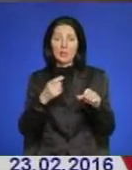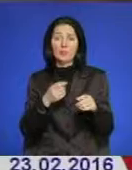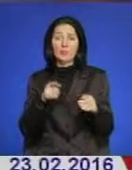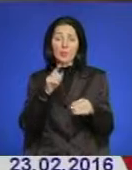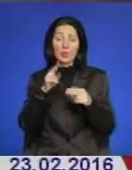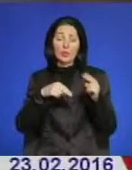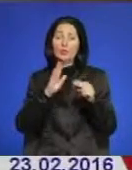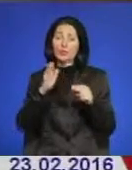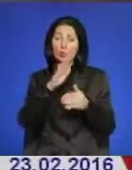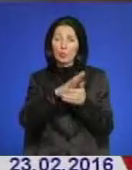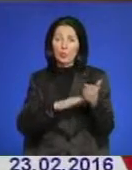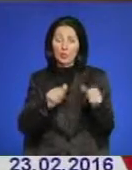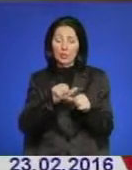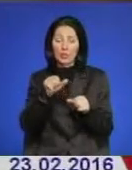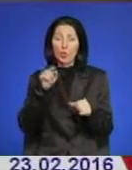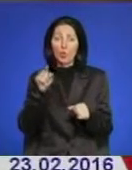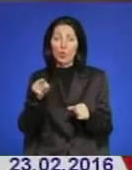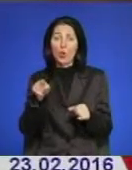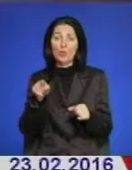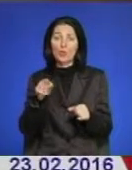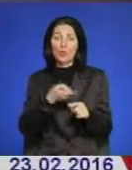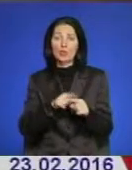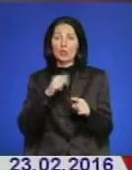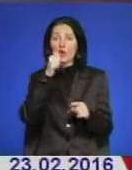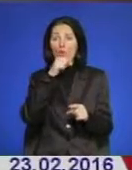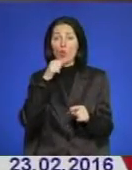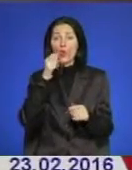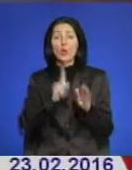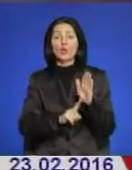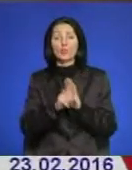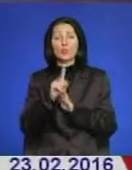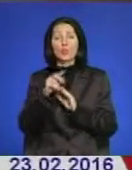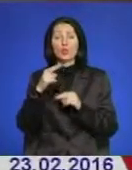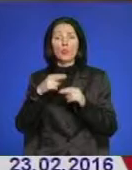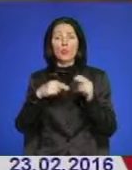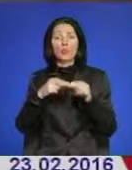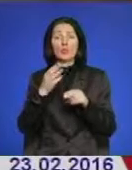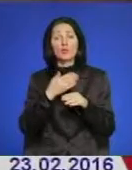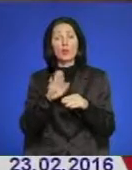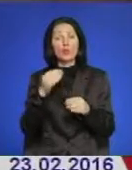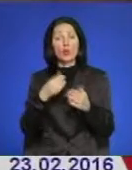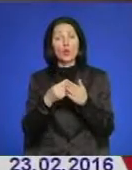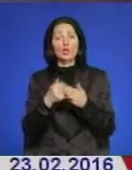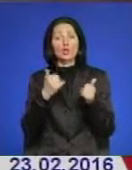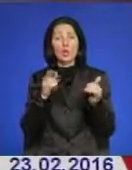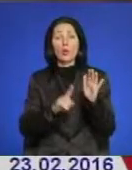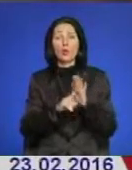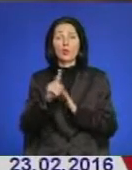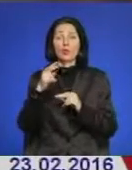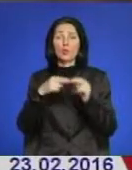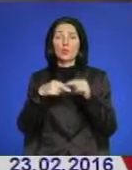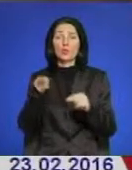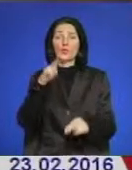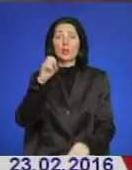продовжуватись. Окрім того, цьогоріч розпочато виділено кошти для початку будівництва дамби